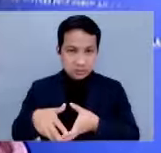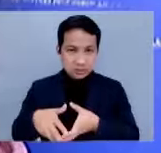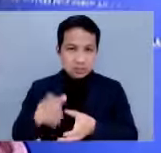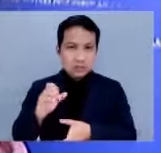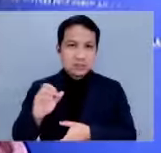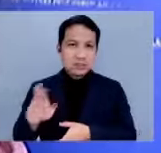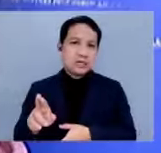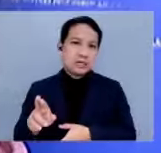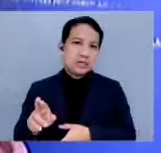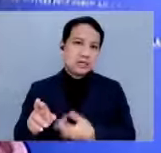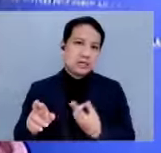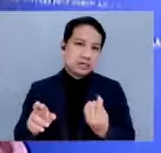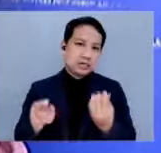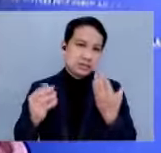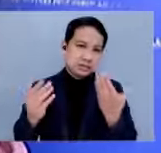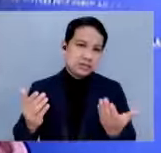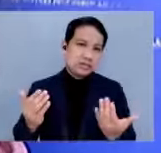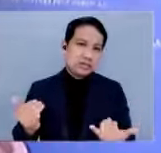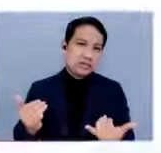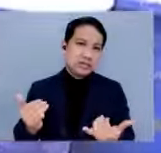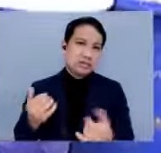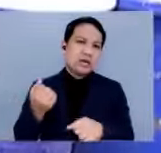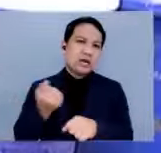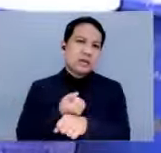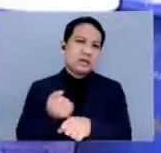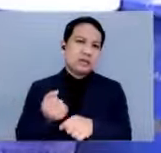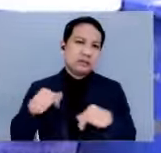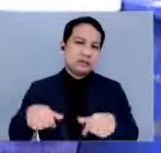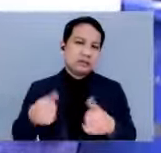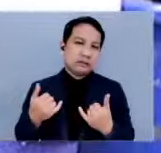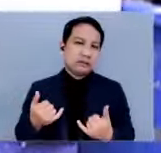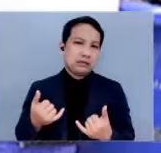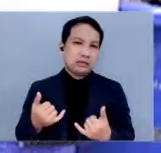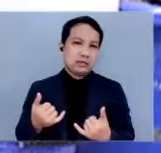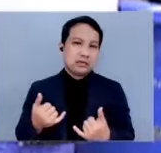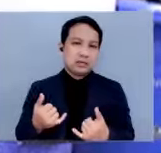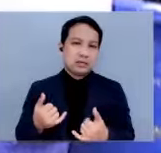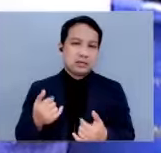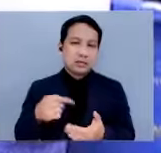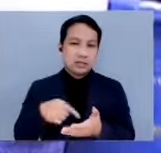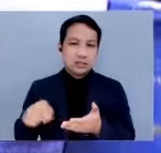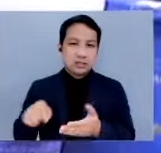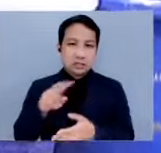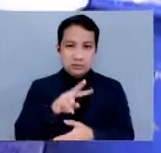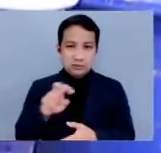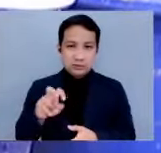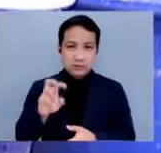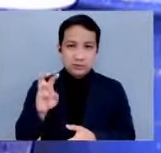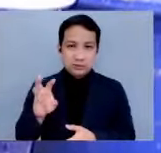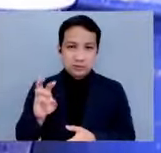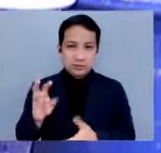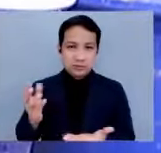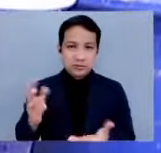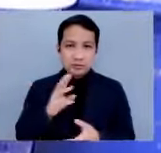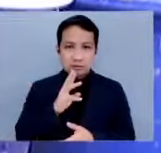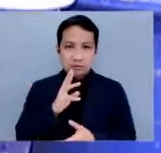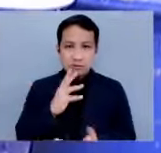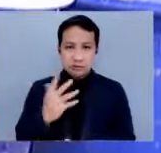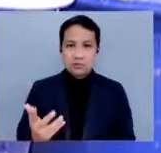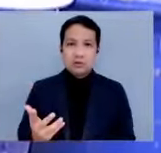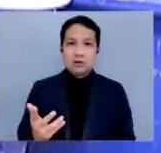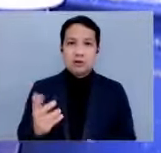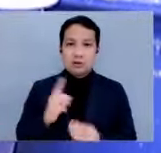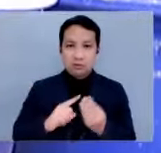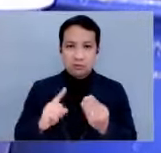Ganon ginagawa namin ngayon. Ang hirap ngayon dito sa amin. Tapos may bill, 216. Wala naman tubig. Wala namang